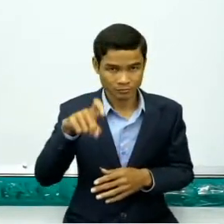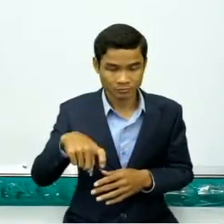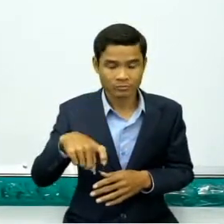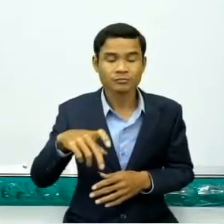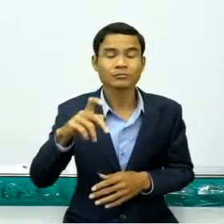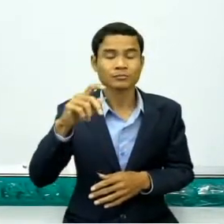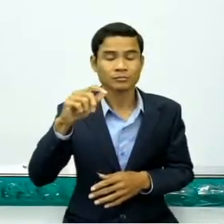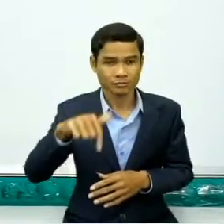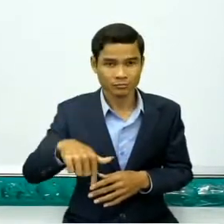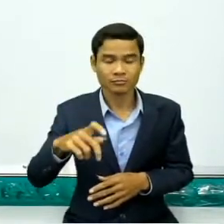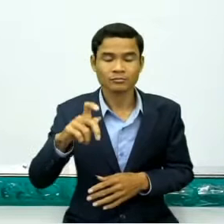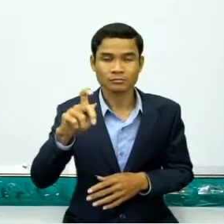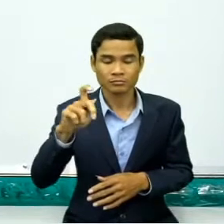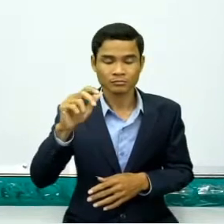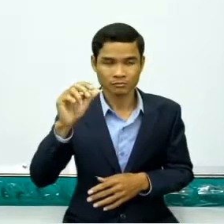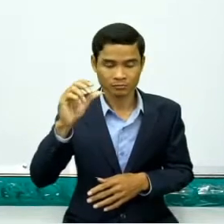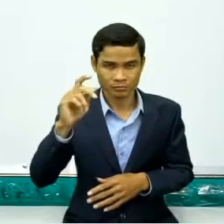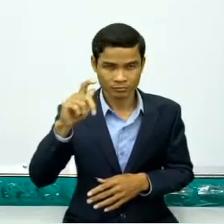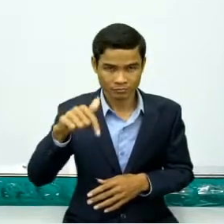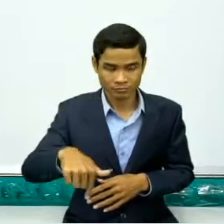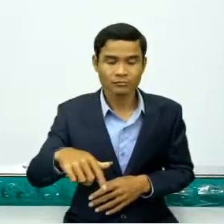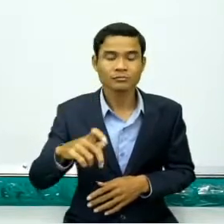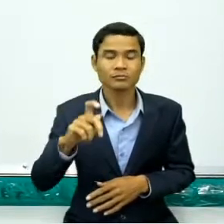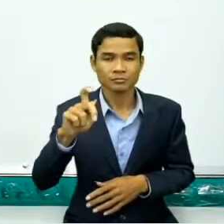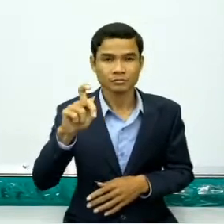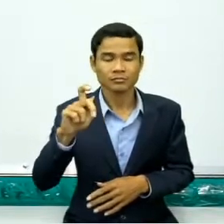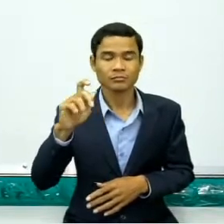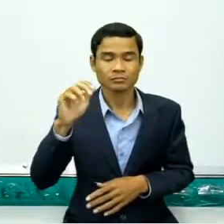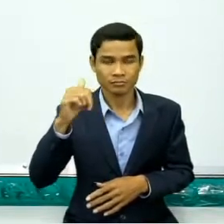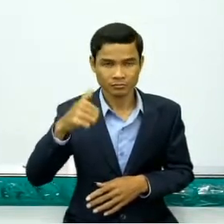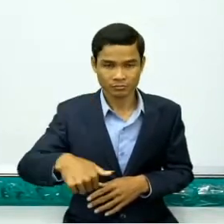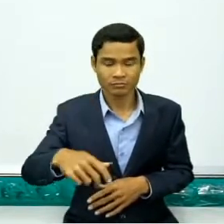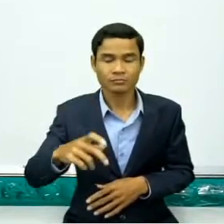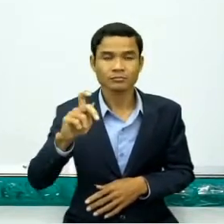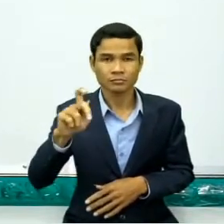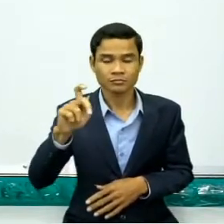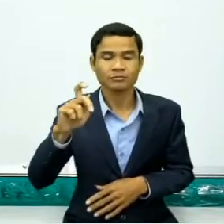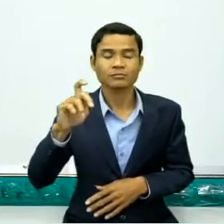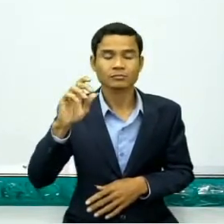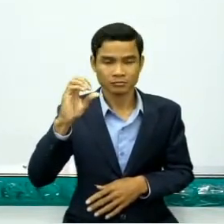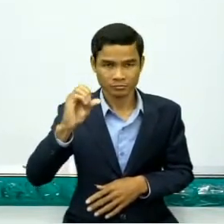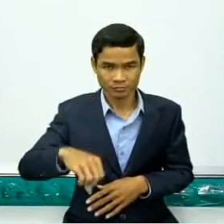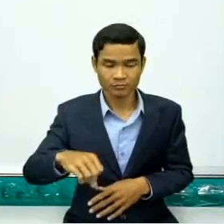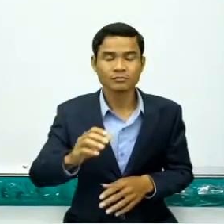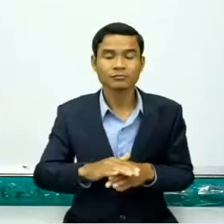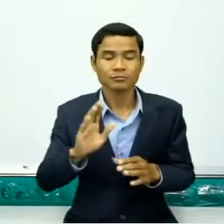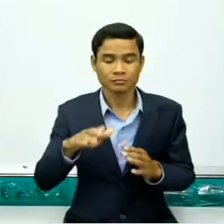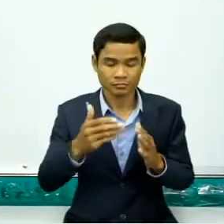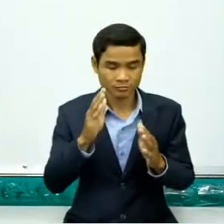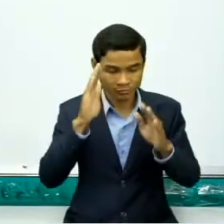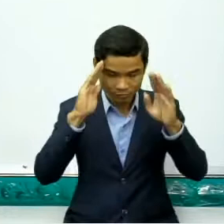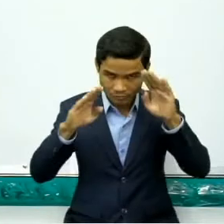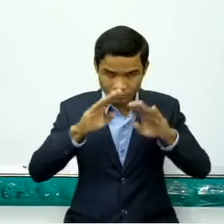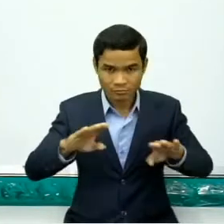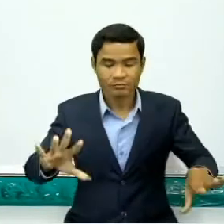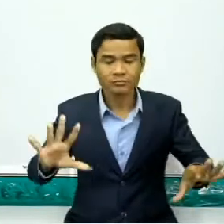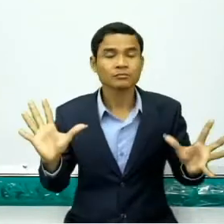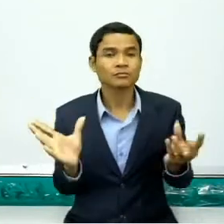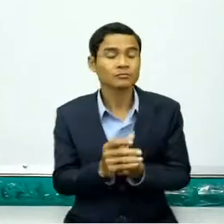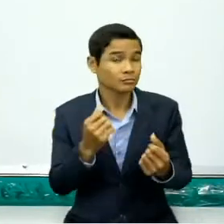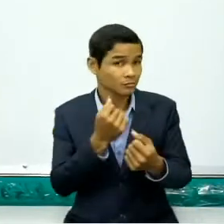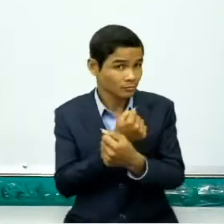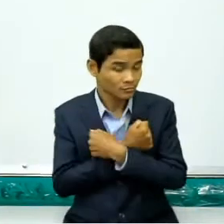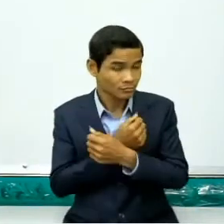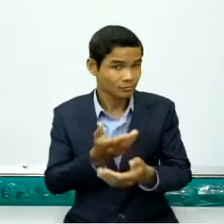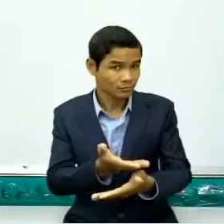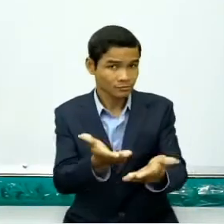phchó, phnhó, phnó, phlô. Chà, sau sự đây con chị tìm sẽ lành rộng bằng nạc